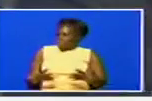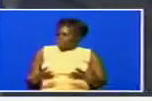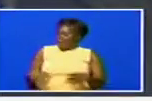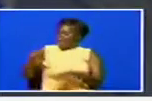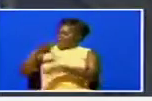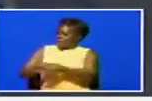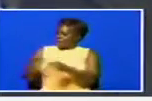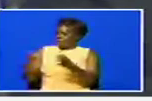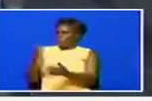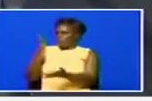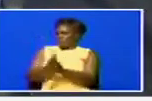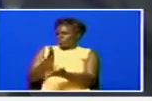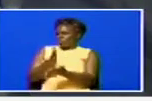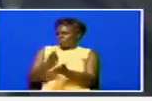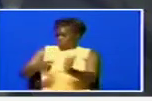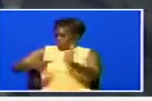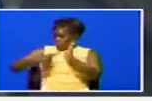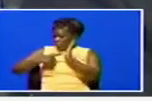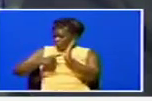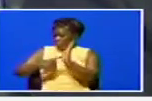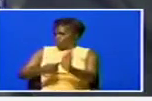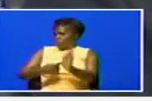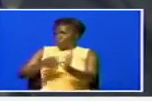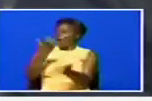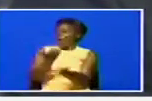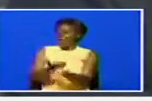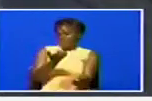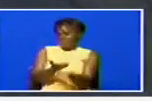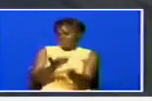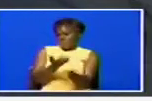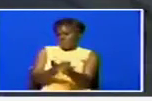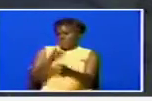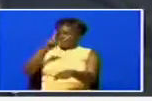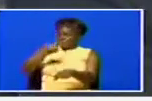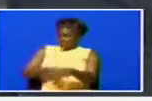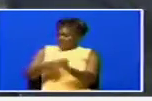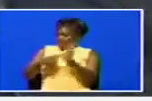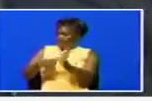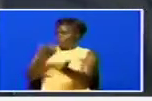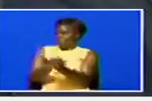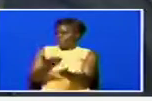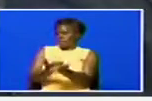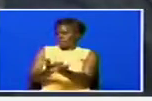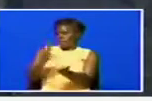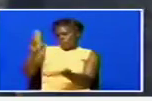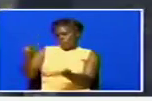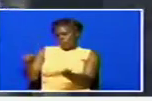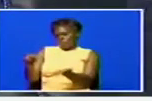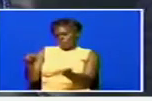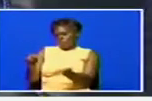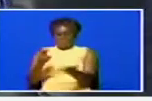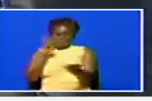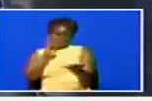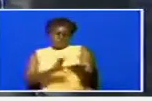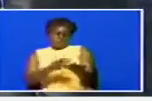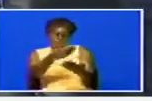wananasa wamesema, na ukweli wamepatiana hata thibitisho, evidence. Mm-hmm. Na wakati ambapo wamepatiana, wakuja watuambie hapana,